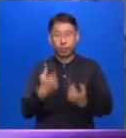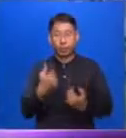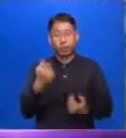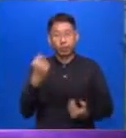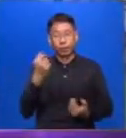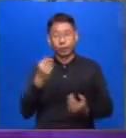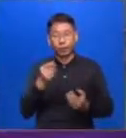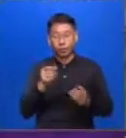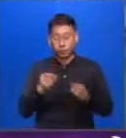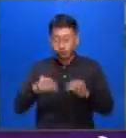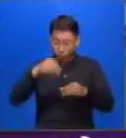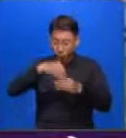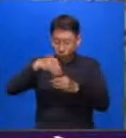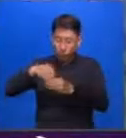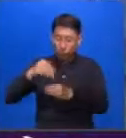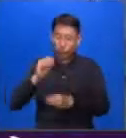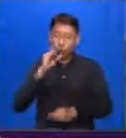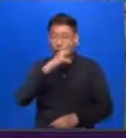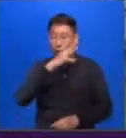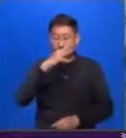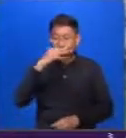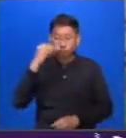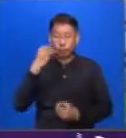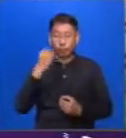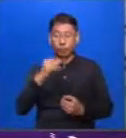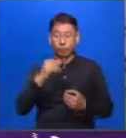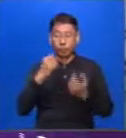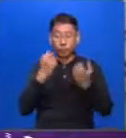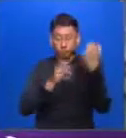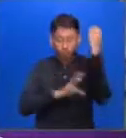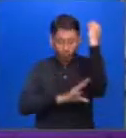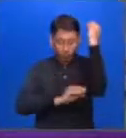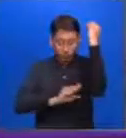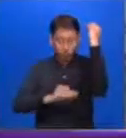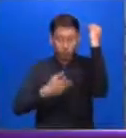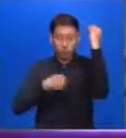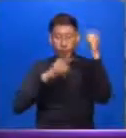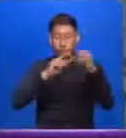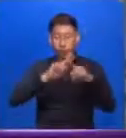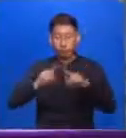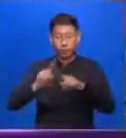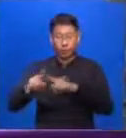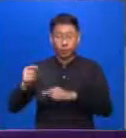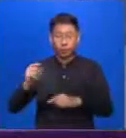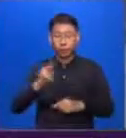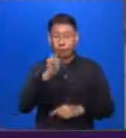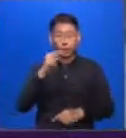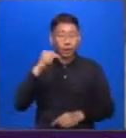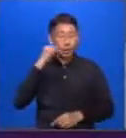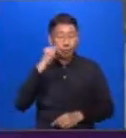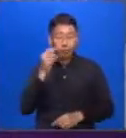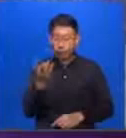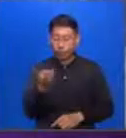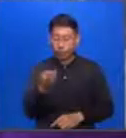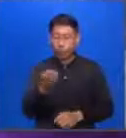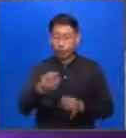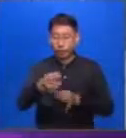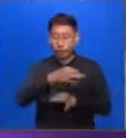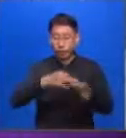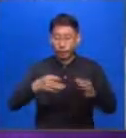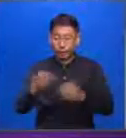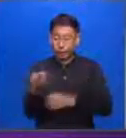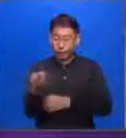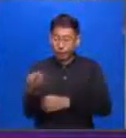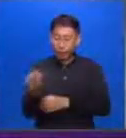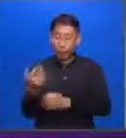สั้นทดแทนอย่างเช่นต้นหอมหอมหัวใหญ่มันแกวนะคะเนื่องจากว่าเป็นพืชที่ใช้น้ำน้อยกว่าการปลูกข้าวโดยเป็นการปลูก